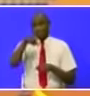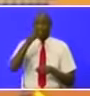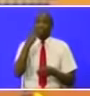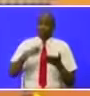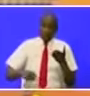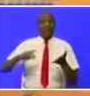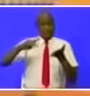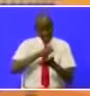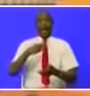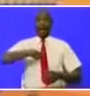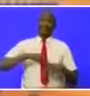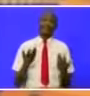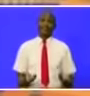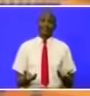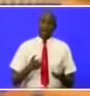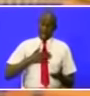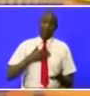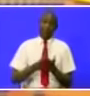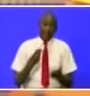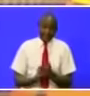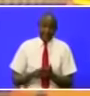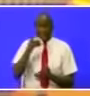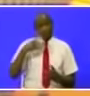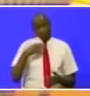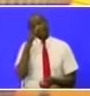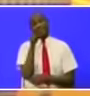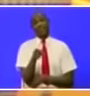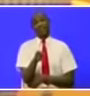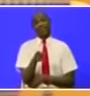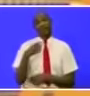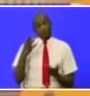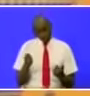ndio ujumbe mahsusi kutoka kwa waathiriwa wa ghasia za uchaguzi mwaka,